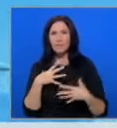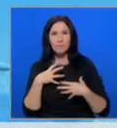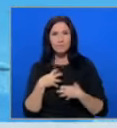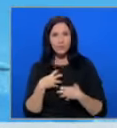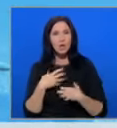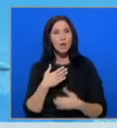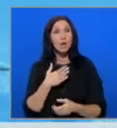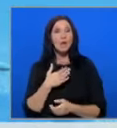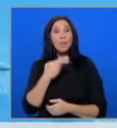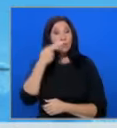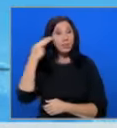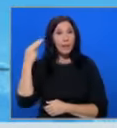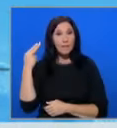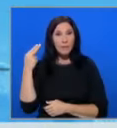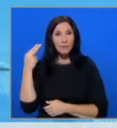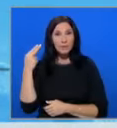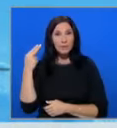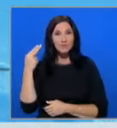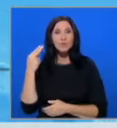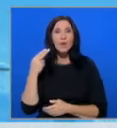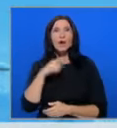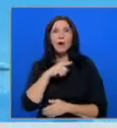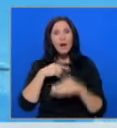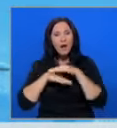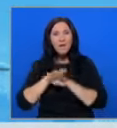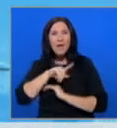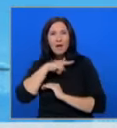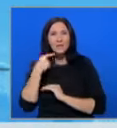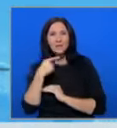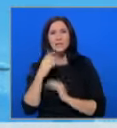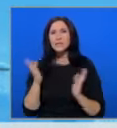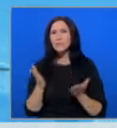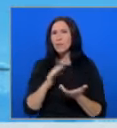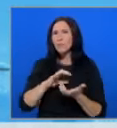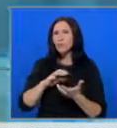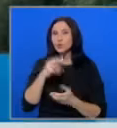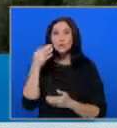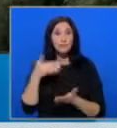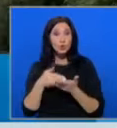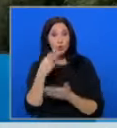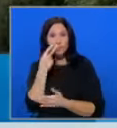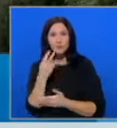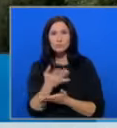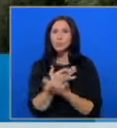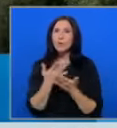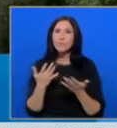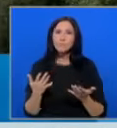напрежение? Темата крие риск да се превърне в една политическа тема, защото виждаме, че